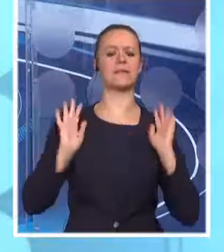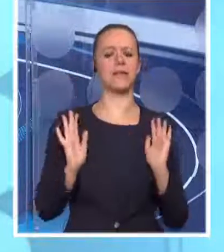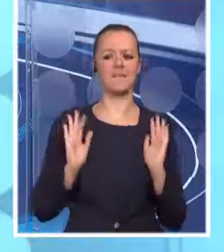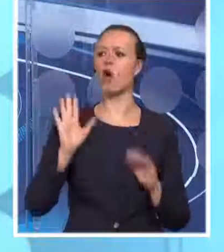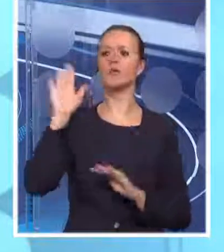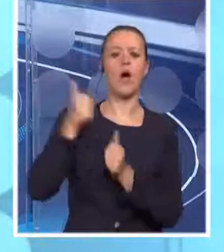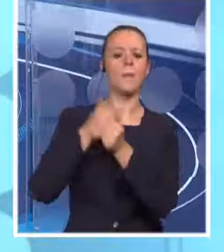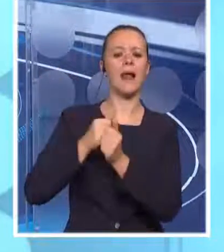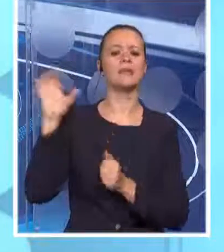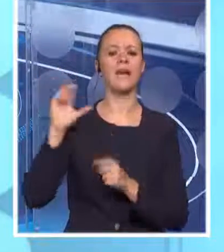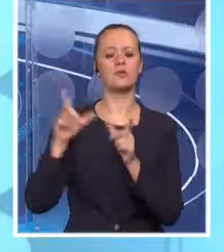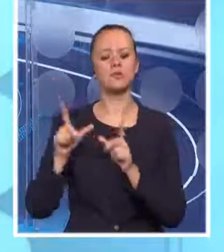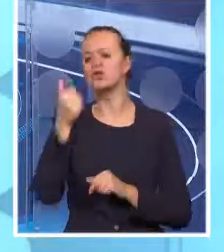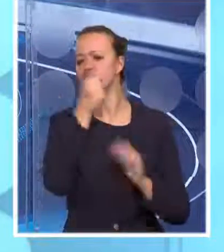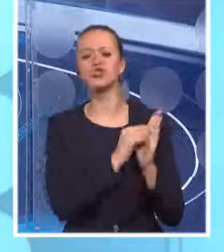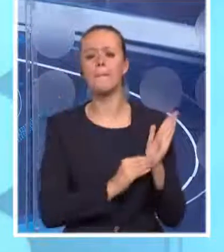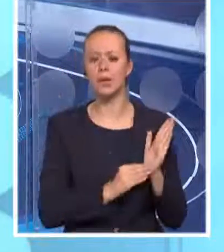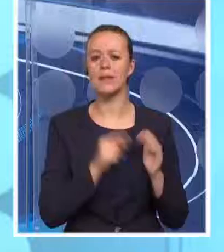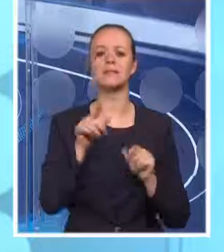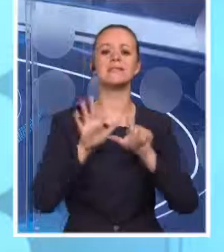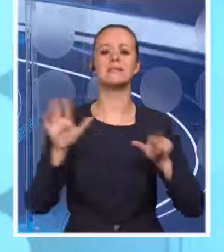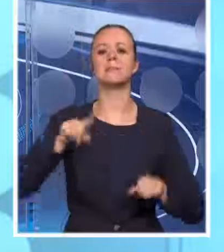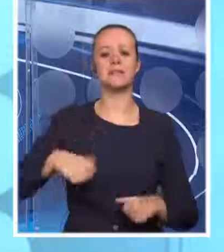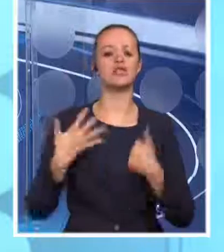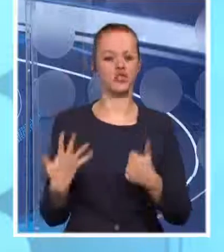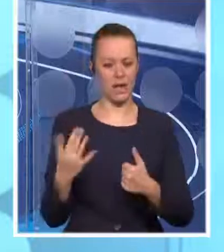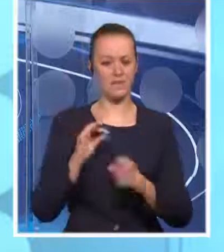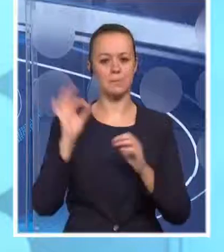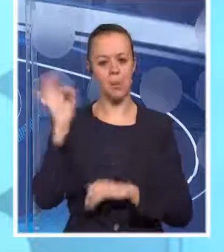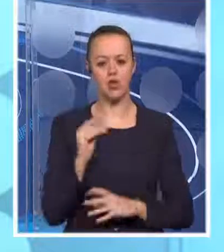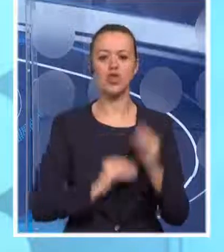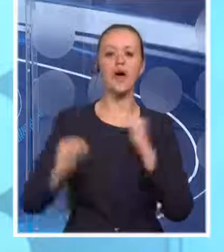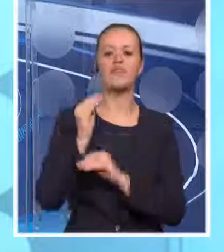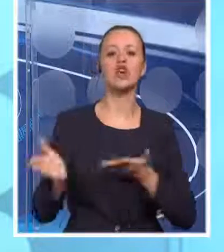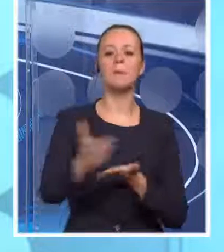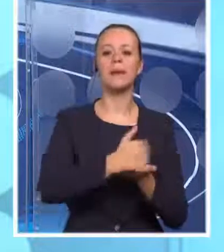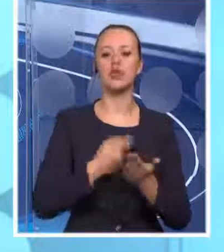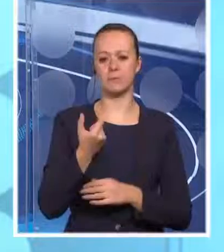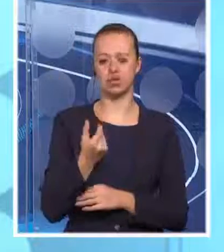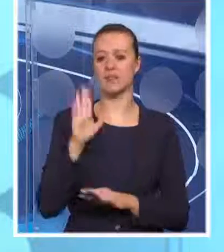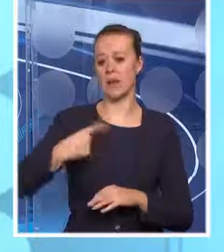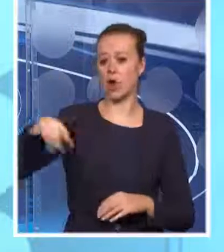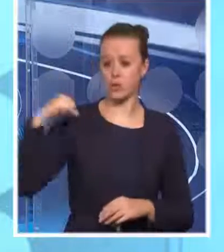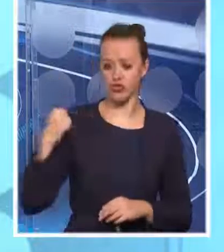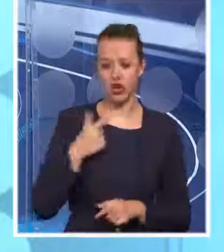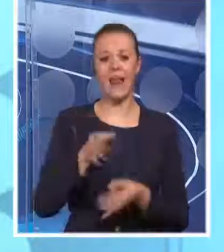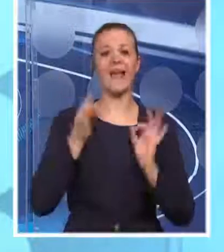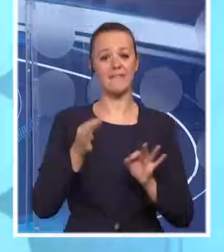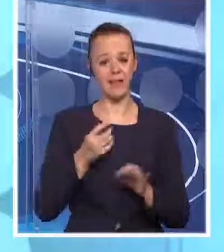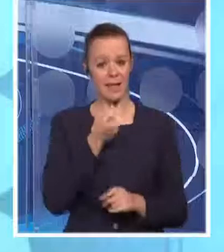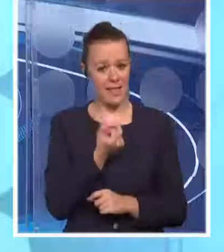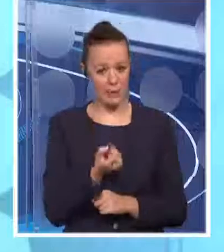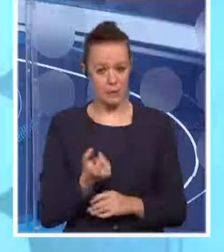unija tako radi. I šta kažu podaci? 17,6% veći prinos pšenice nego prošle godine. Kvalitetnija pšenica, dakle,